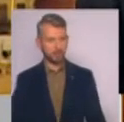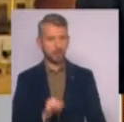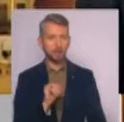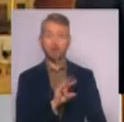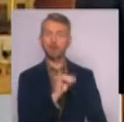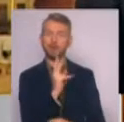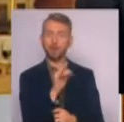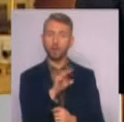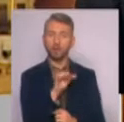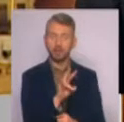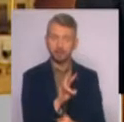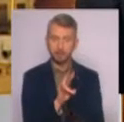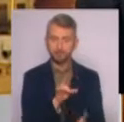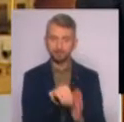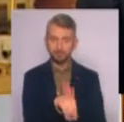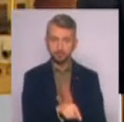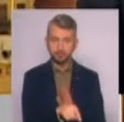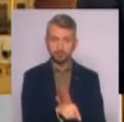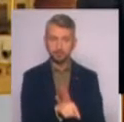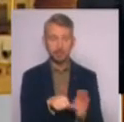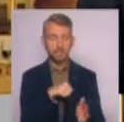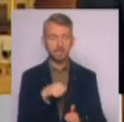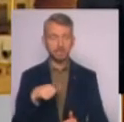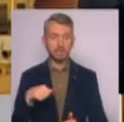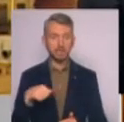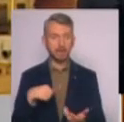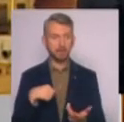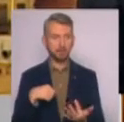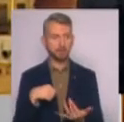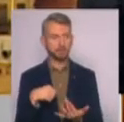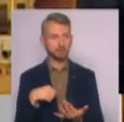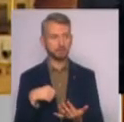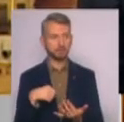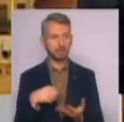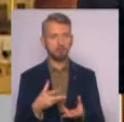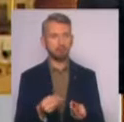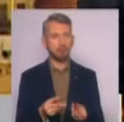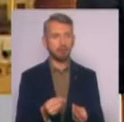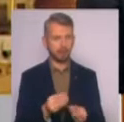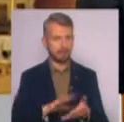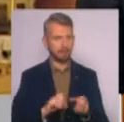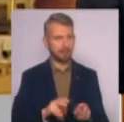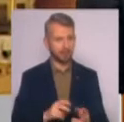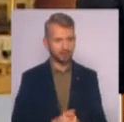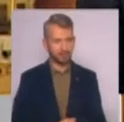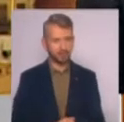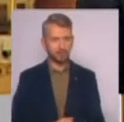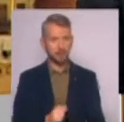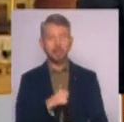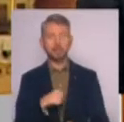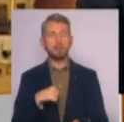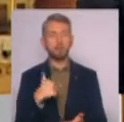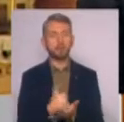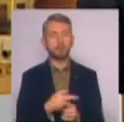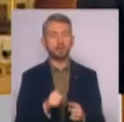нікотин, серед них самий такий, ну, м'який, безпечний. А саме головне